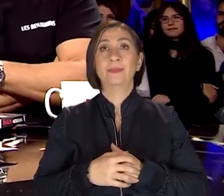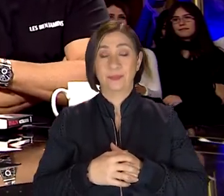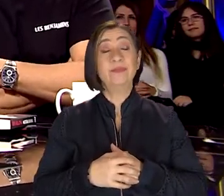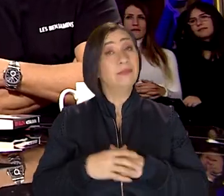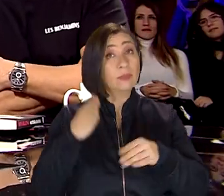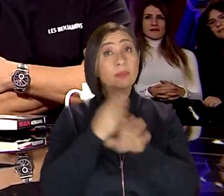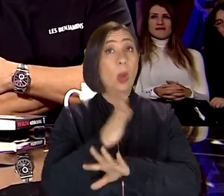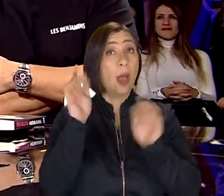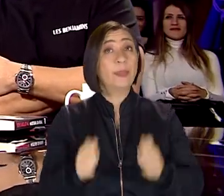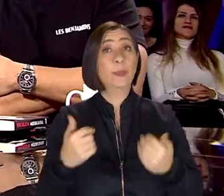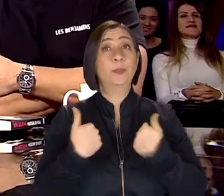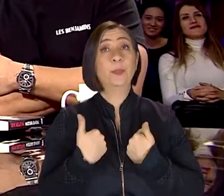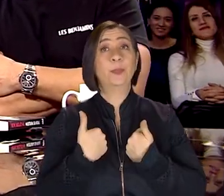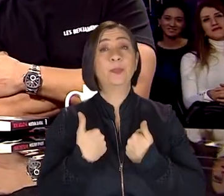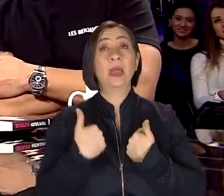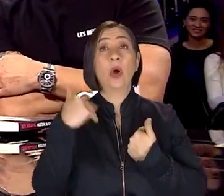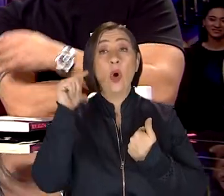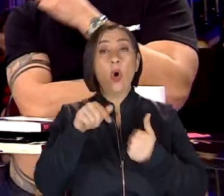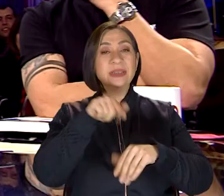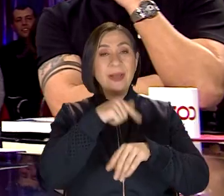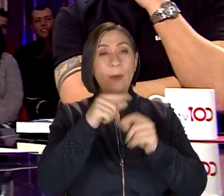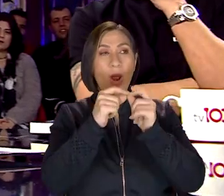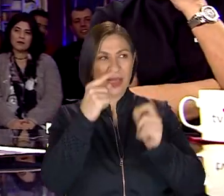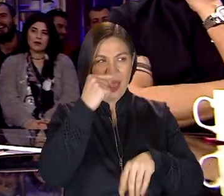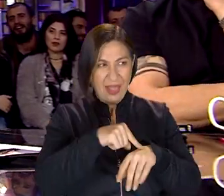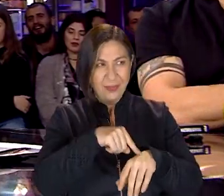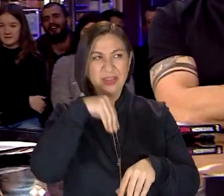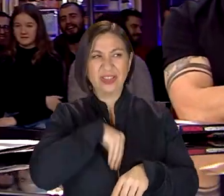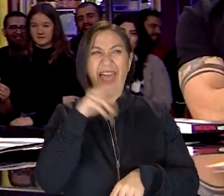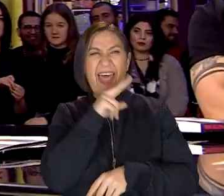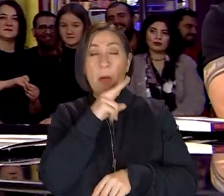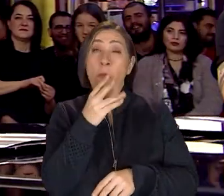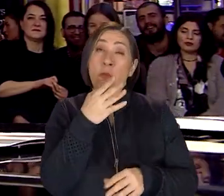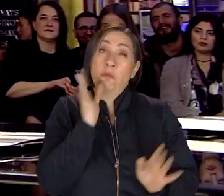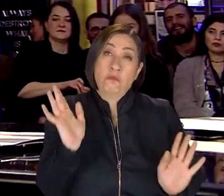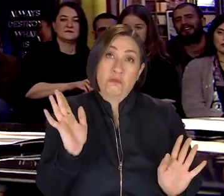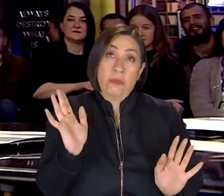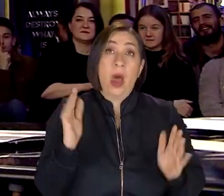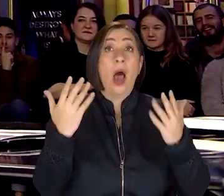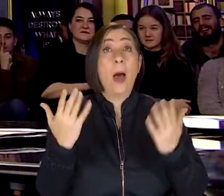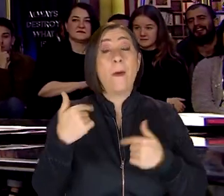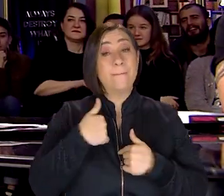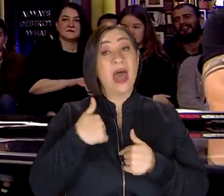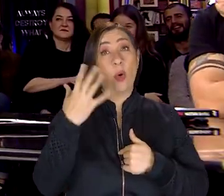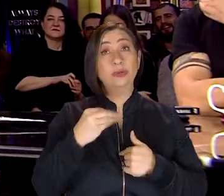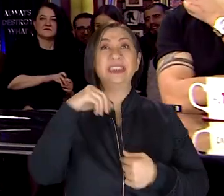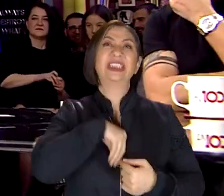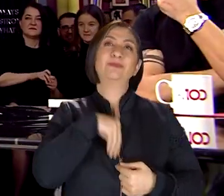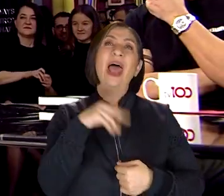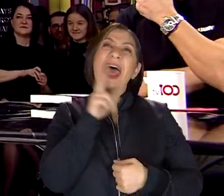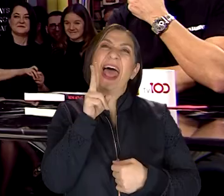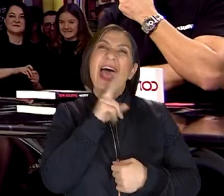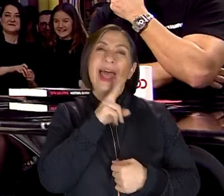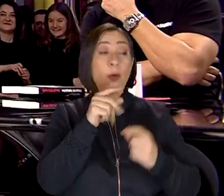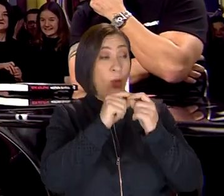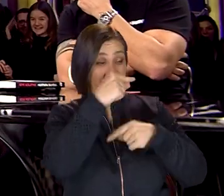Ve baktık abi. O gün Bülent bana inanmış mıydı yoksa içinden gülmüş müydü bilmiyorum. Ama ben olsam içimden gülerdim tabii